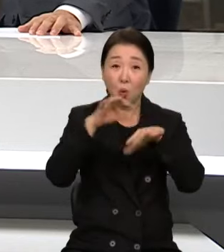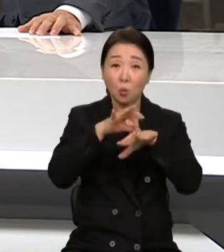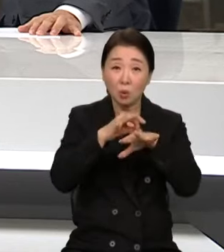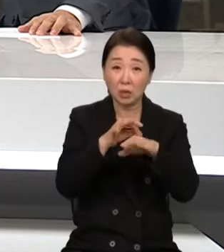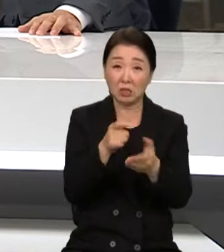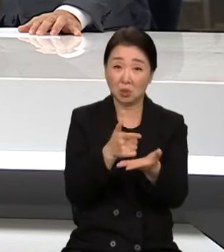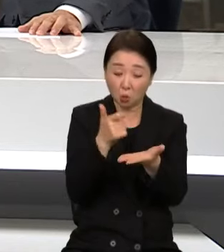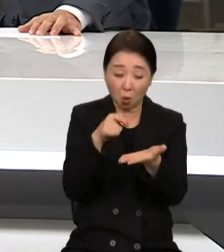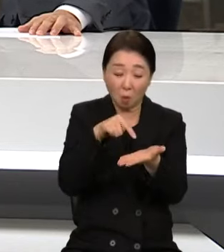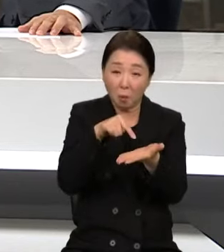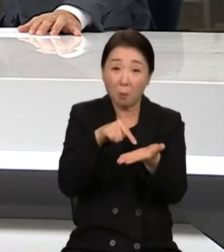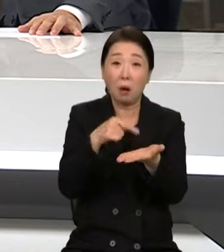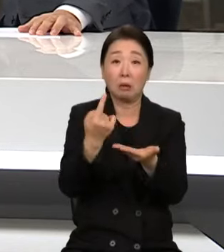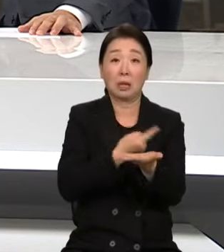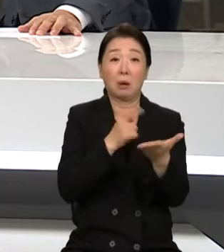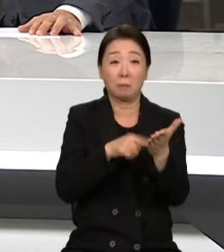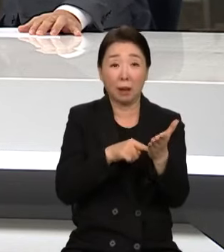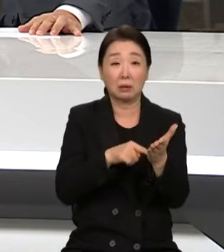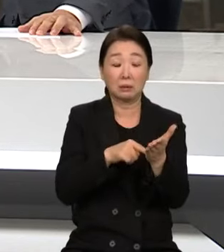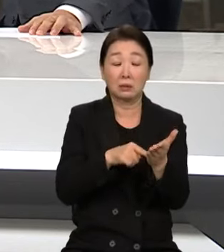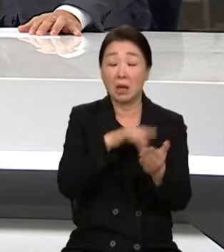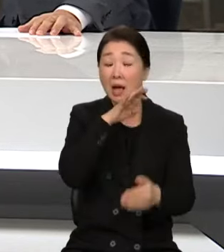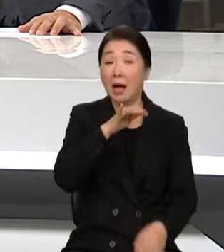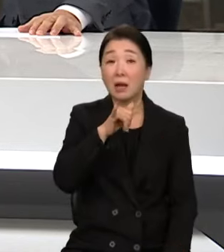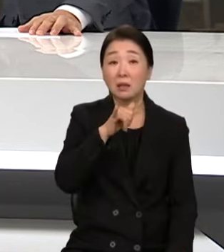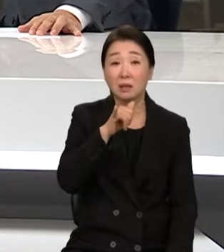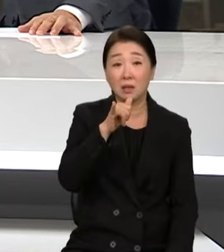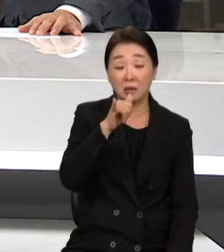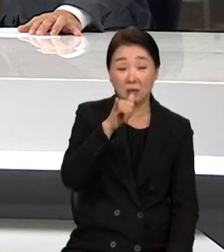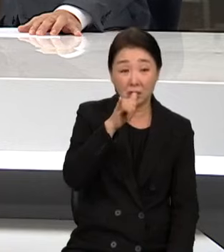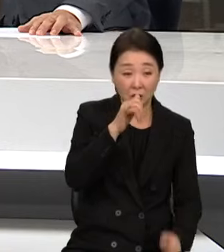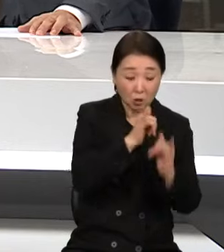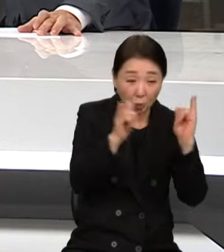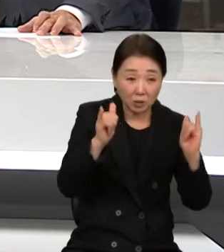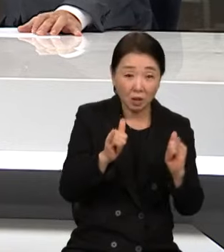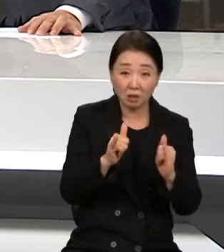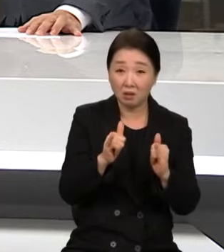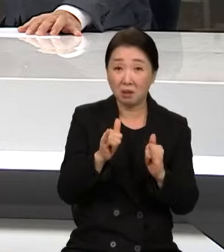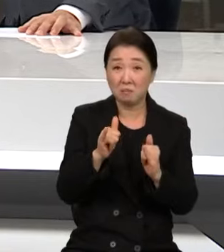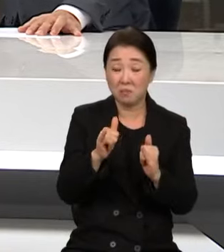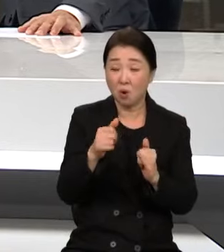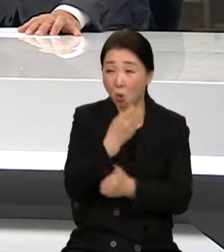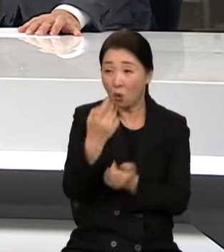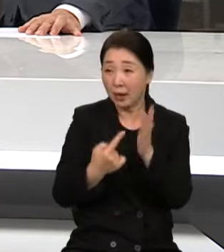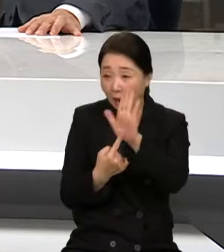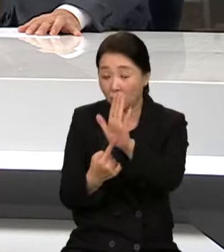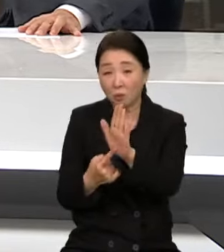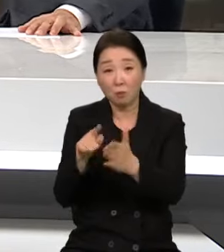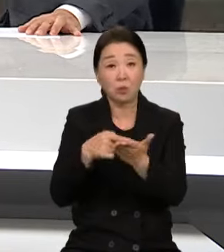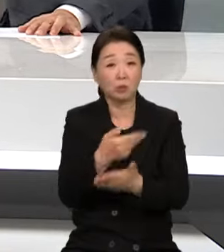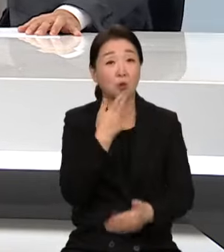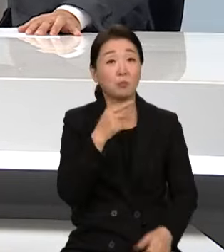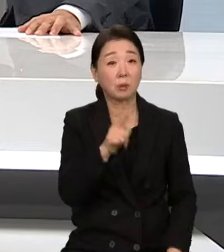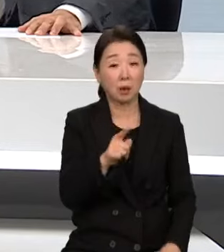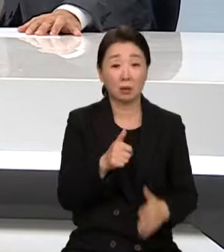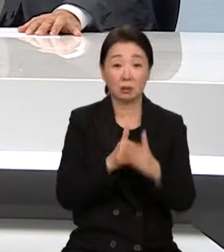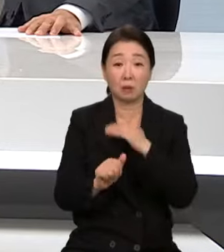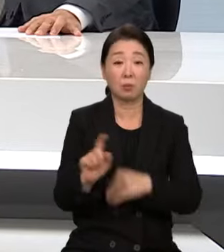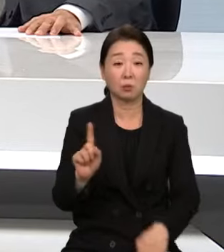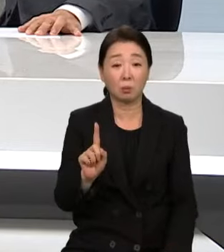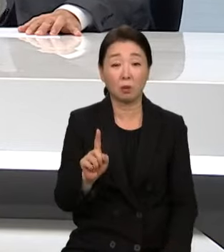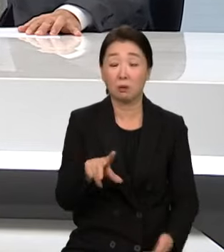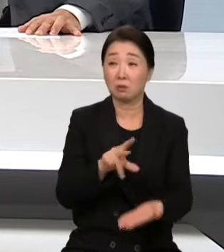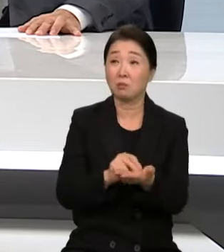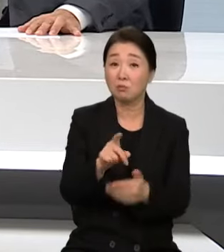항의하는 소비자들에게 언론에 알리면 보상을 해 주지 않겠다라고 한 걸로 알려줘서 또 논란이 됐습니다 바로이 대표도과 이런